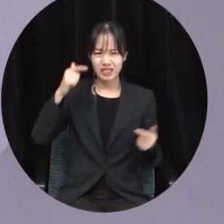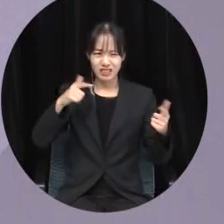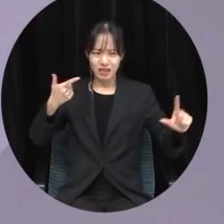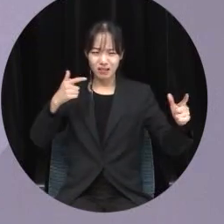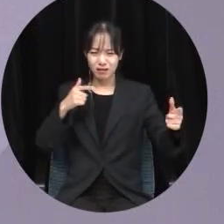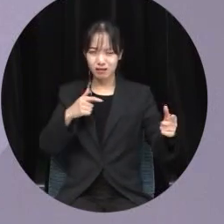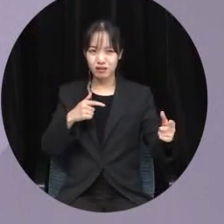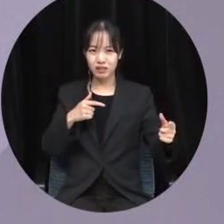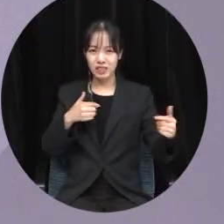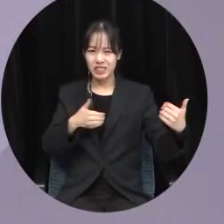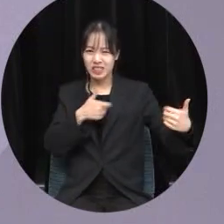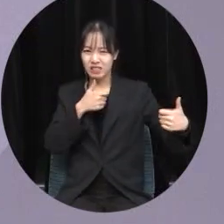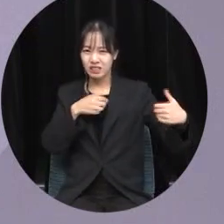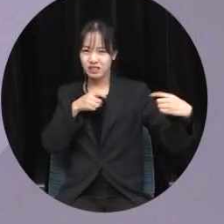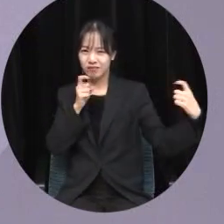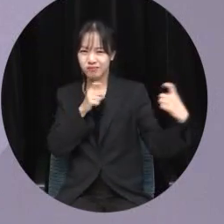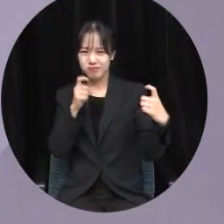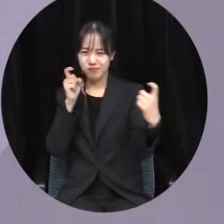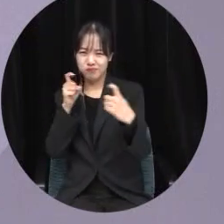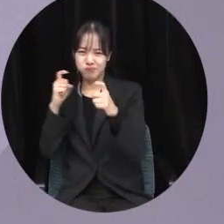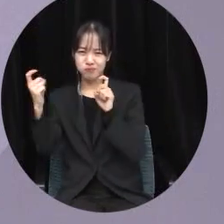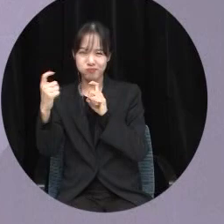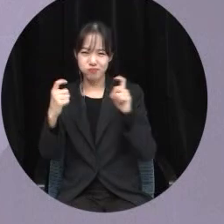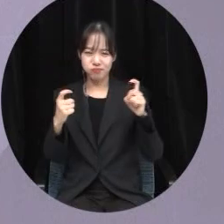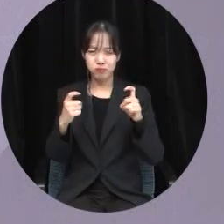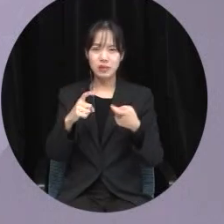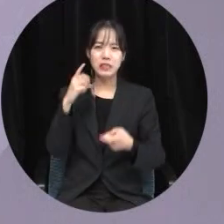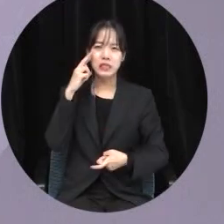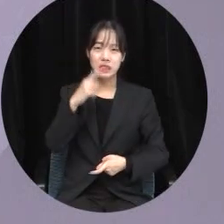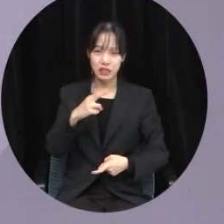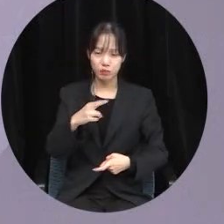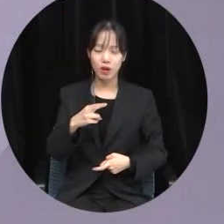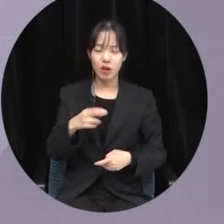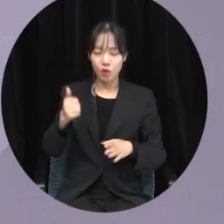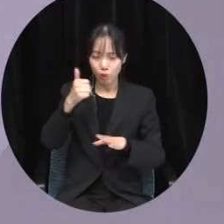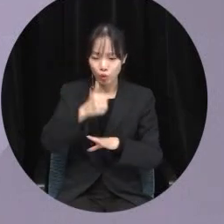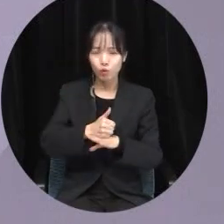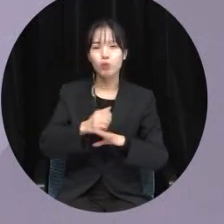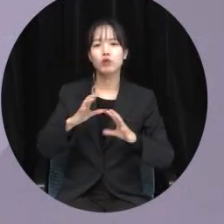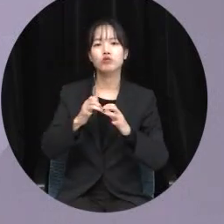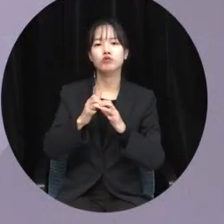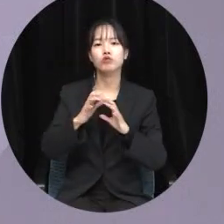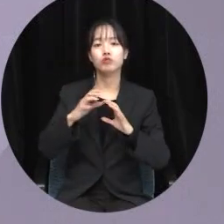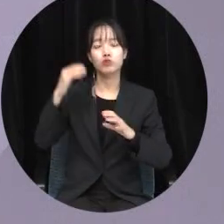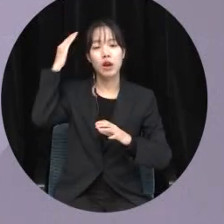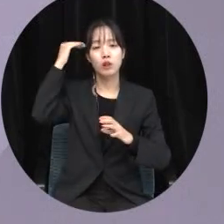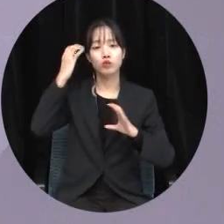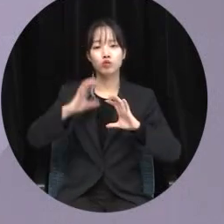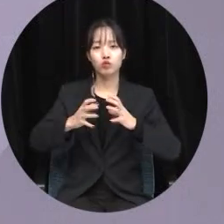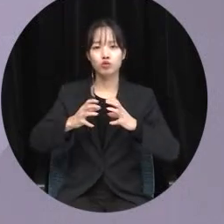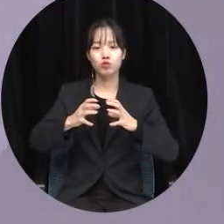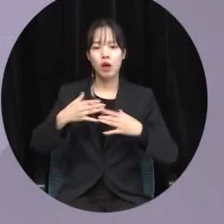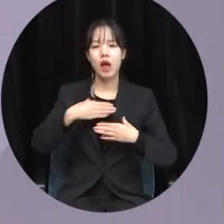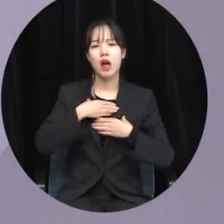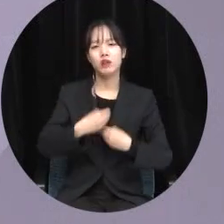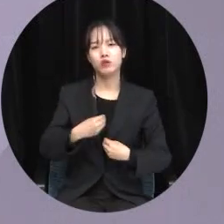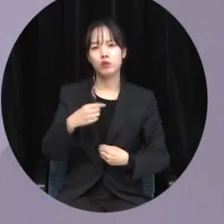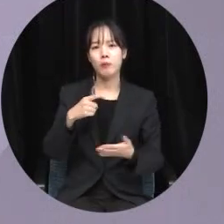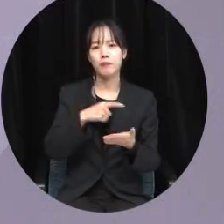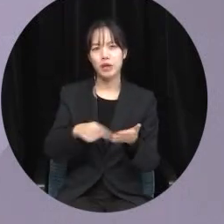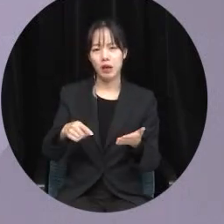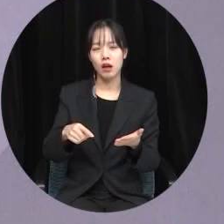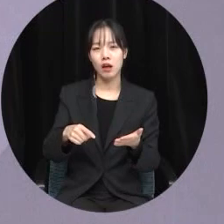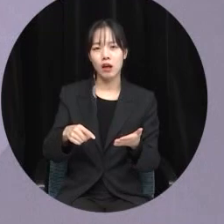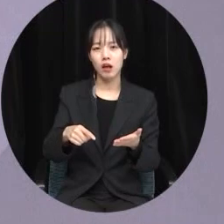보여지는데 이게 국가의 안전이나 사회 통합에도 크게 문제가 되고 있고 국정에 제대로 된 그